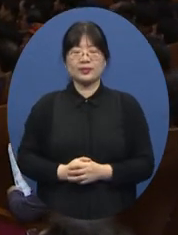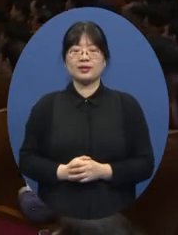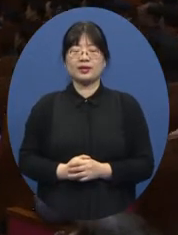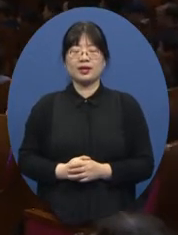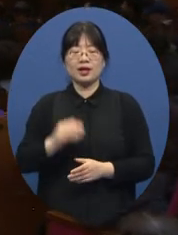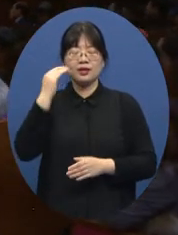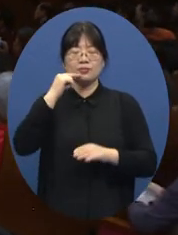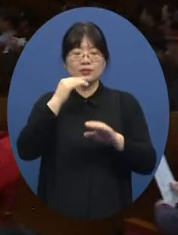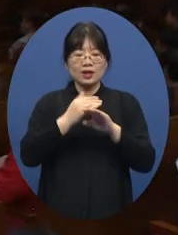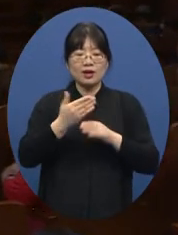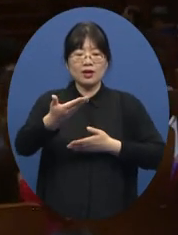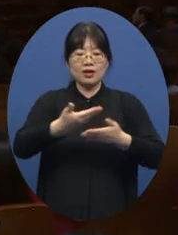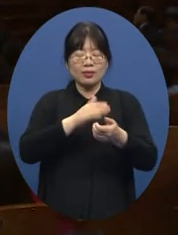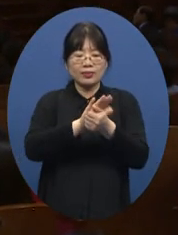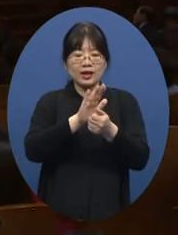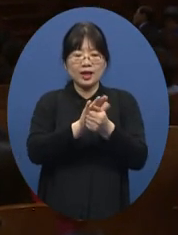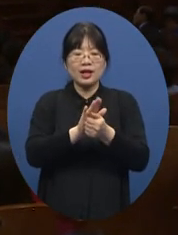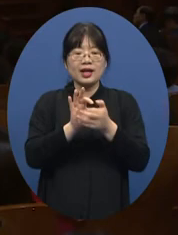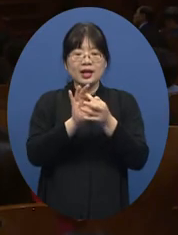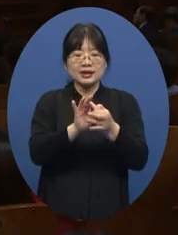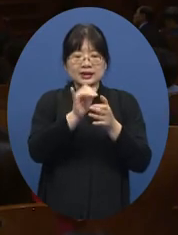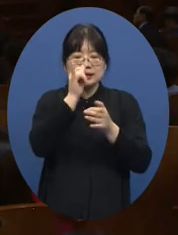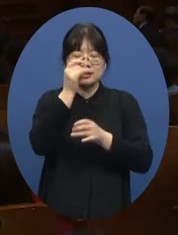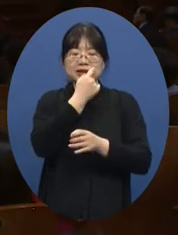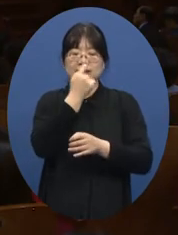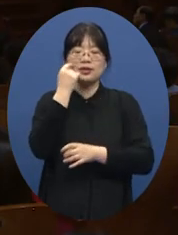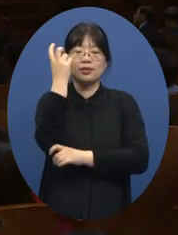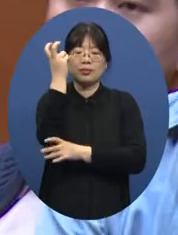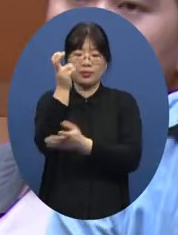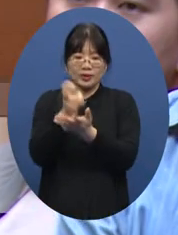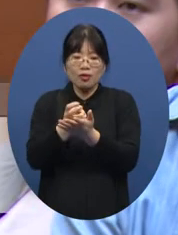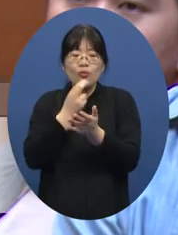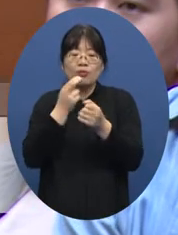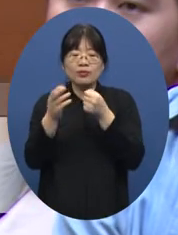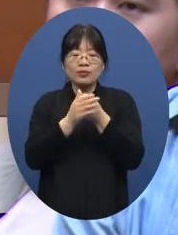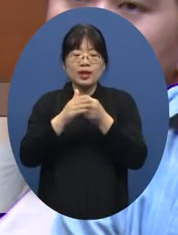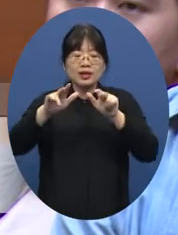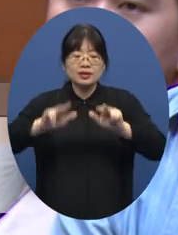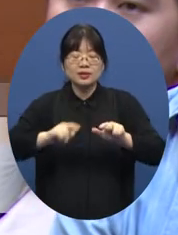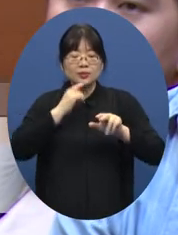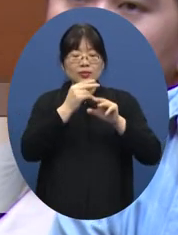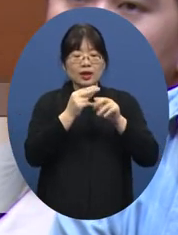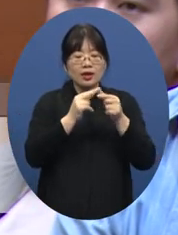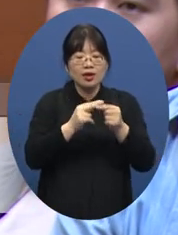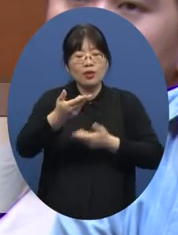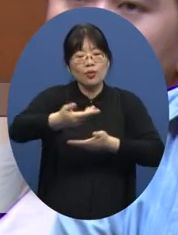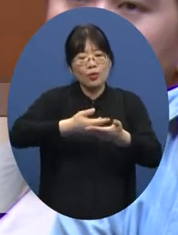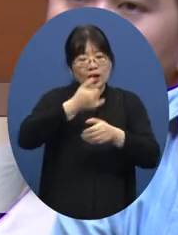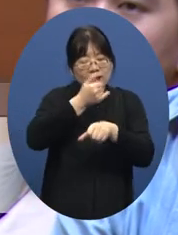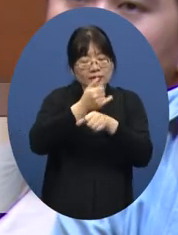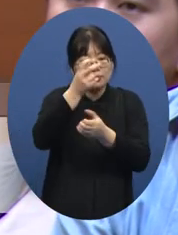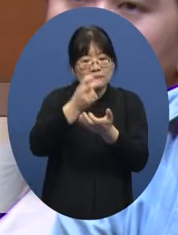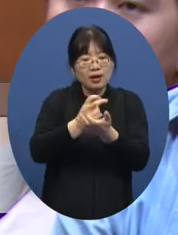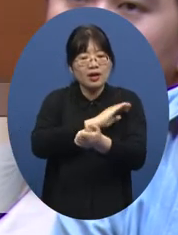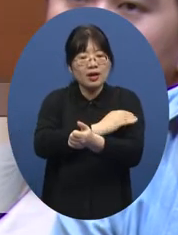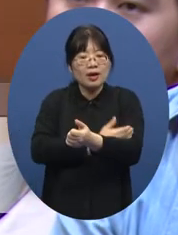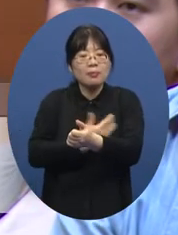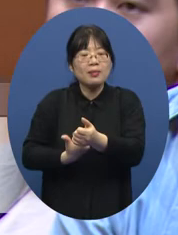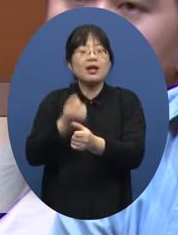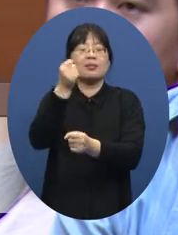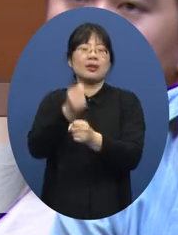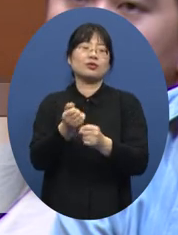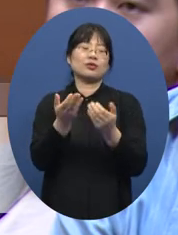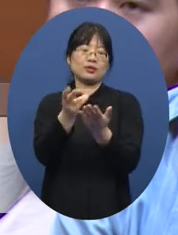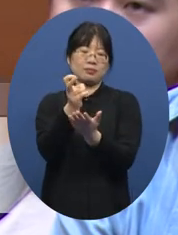차원의 남북 협력 사업을 진행할 수 있는 근거 법령이 없는 상황. 그래서 북한과 교류할 수 있는 법적 지위를 빨리